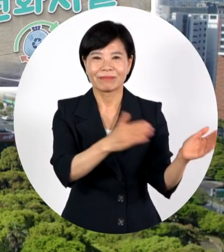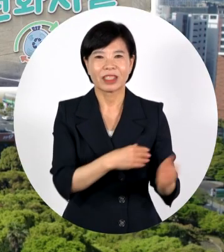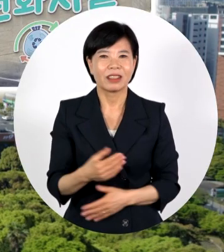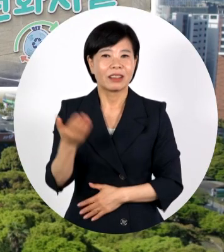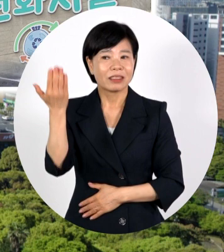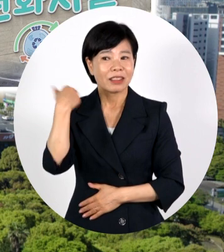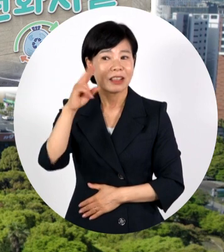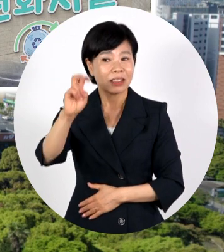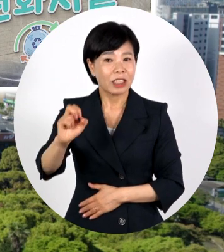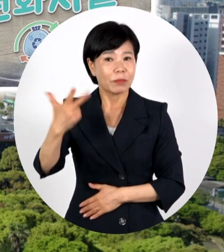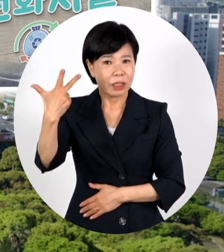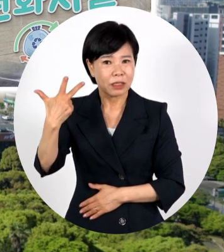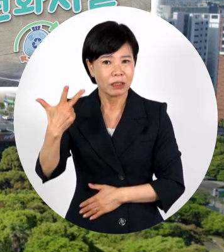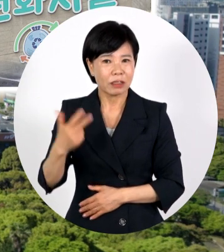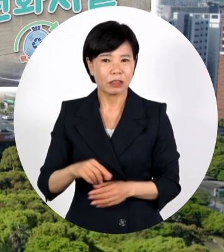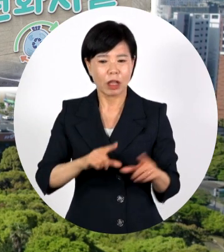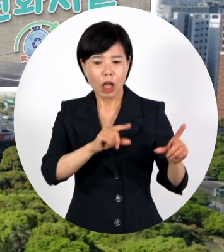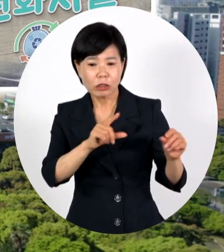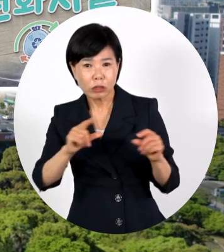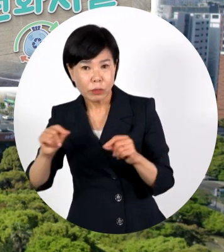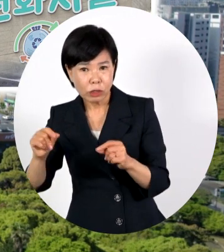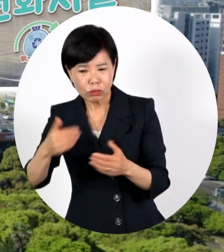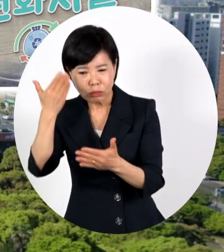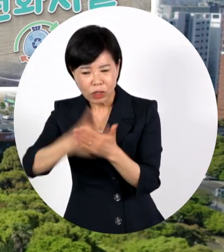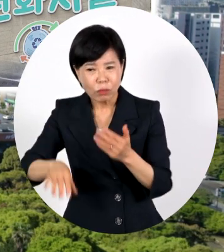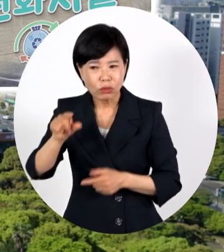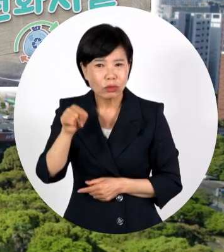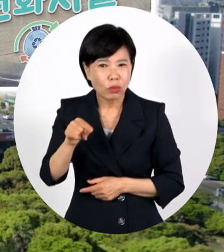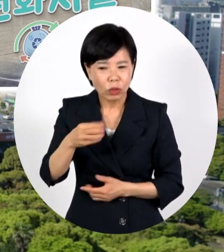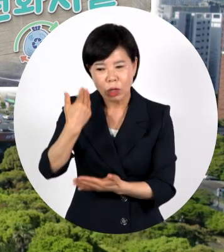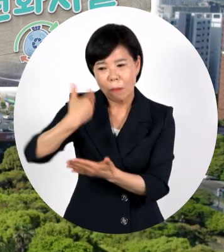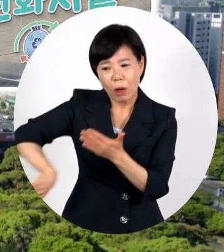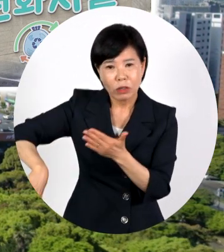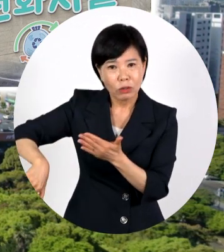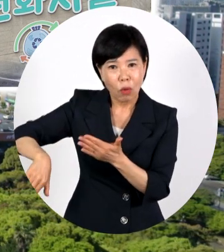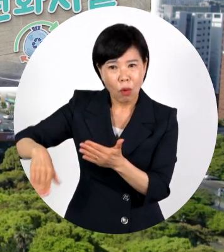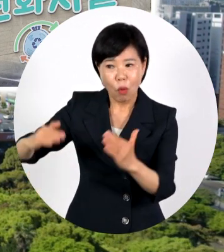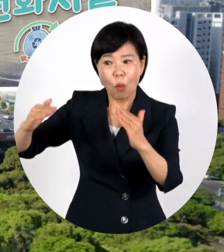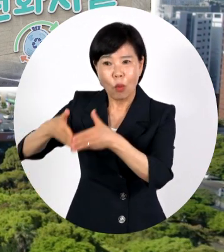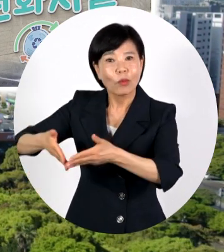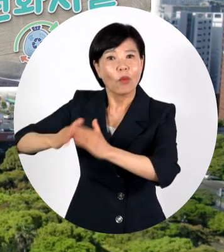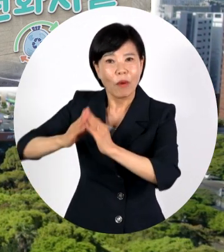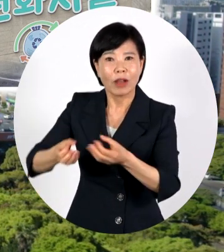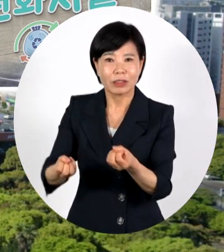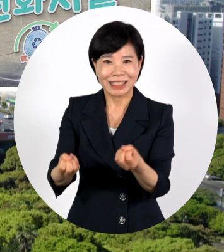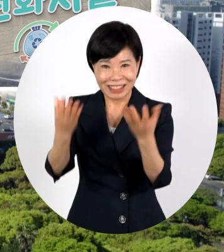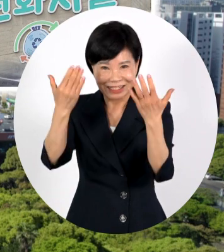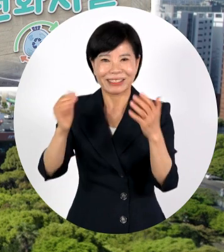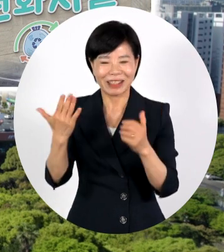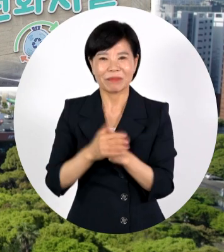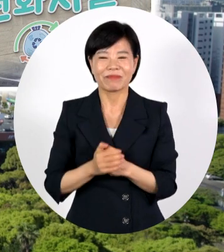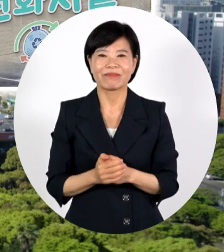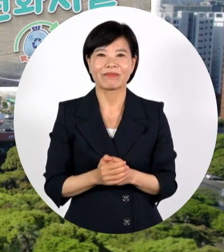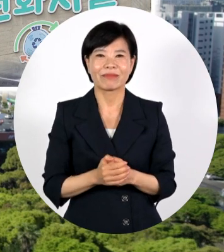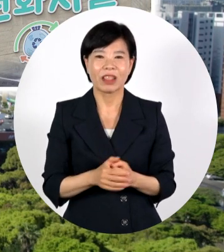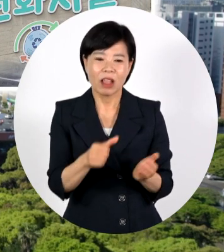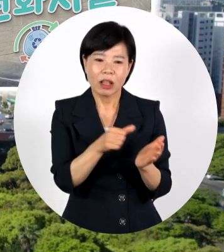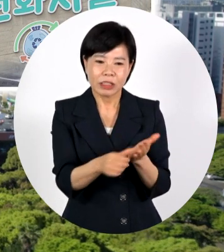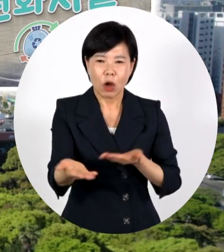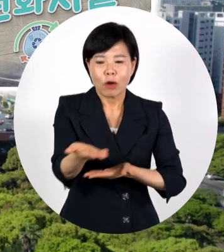다음은 지난 27일 제주광역 음식물류 폐기물 자원화시설 준공식 개최 소식을 전해드리겠습니다.